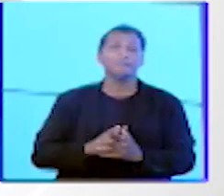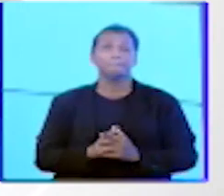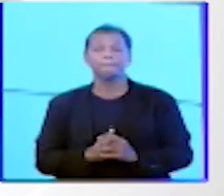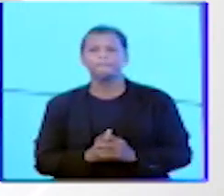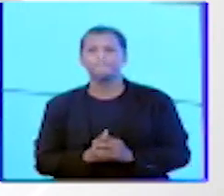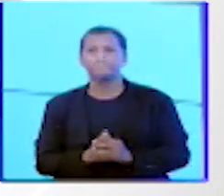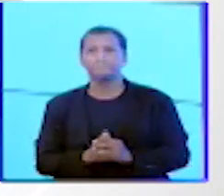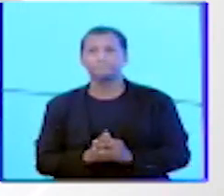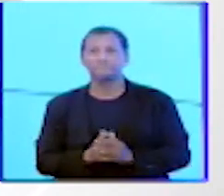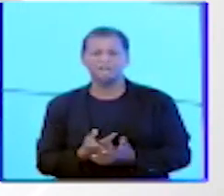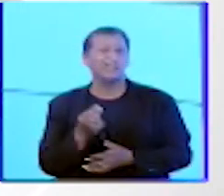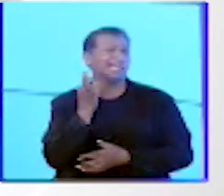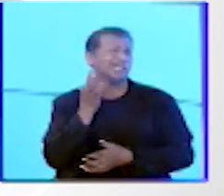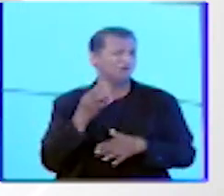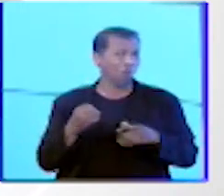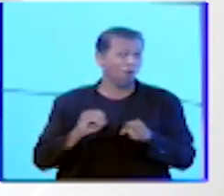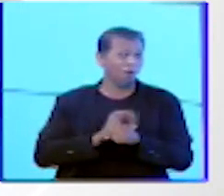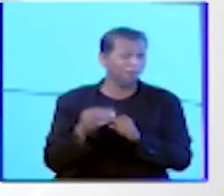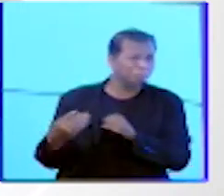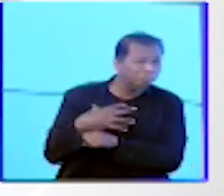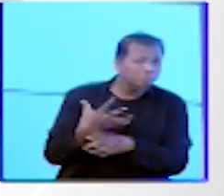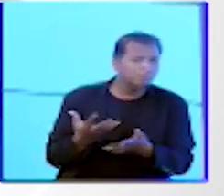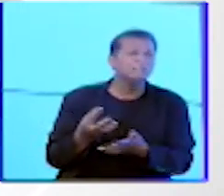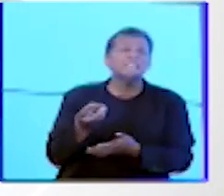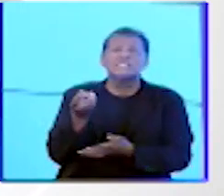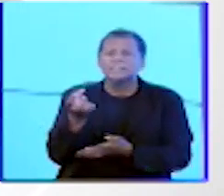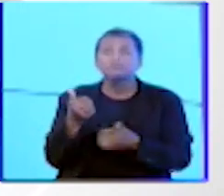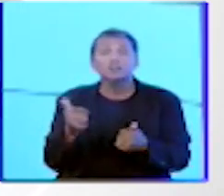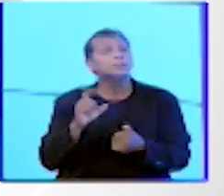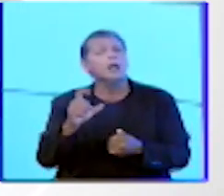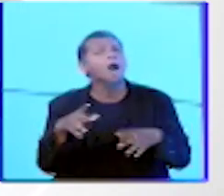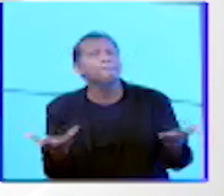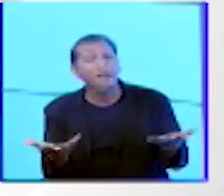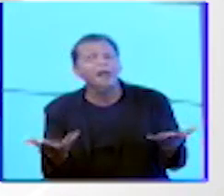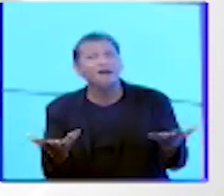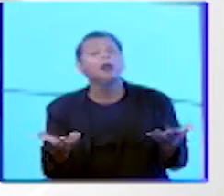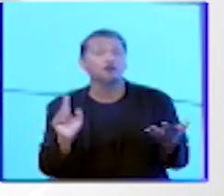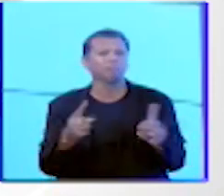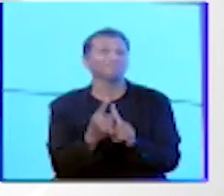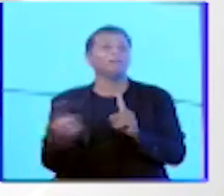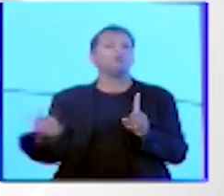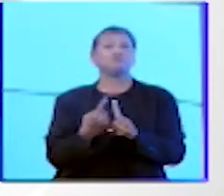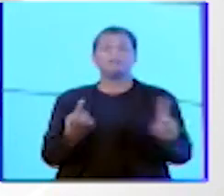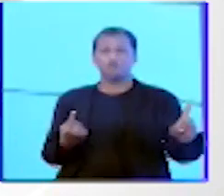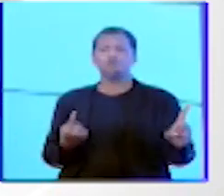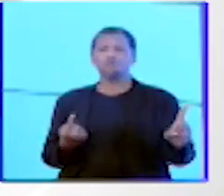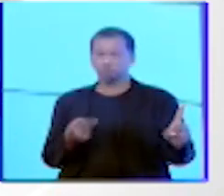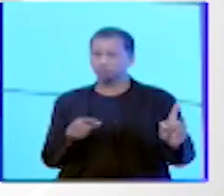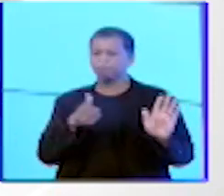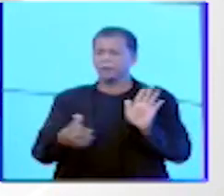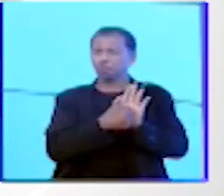Resiko tertular akan menjadi sangat kecil jika kita juga menerapkan menjaga jarak dan disiplin menerapkan 3M.